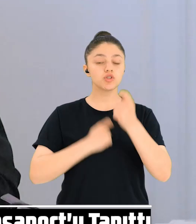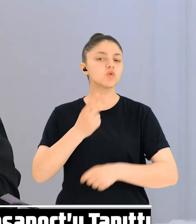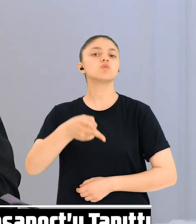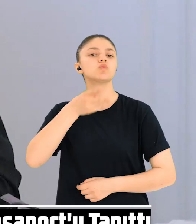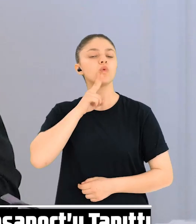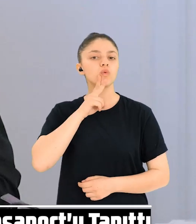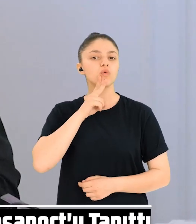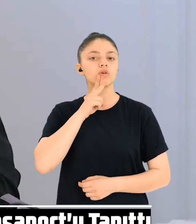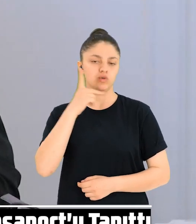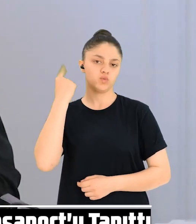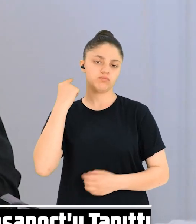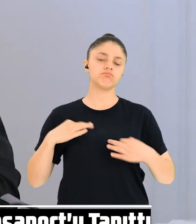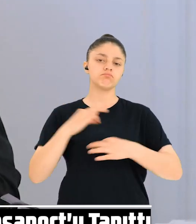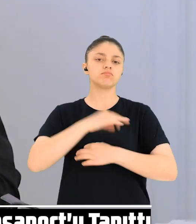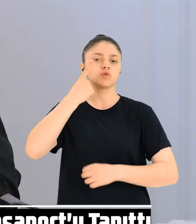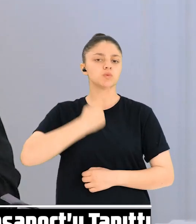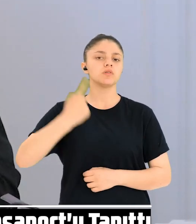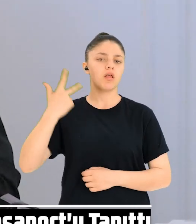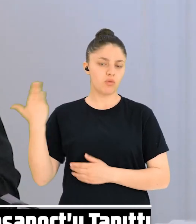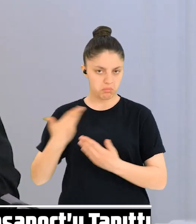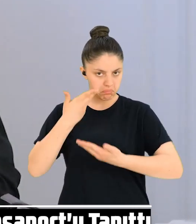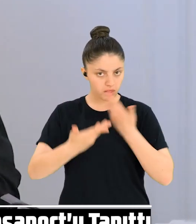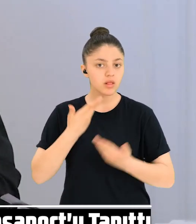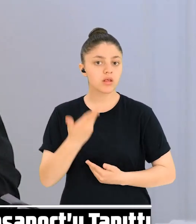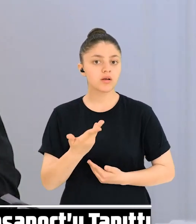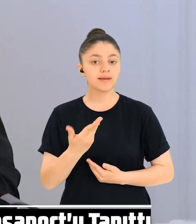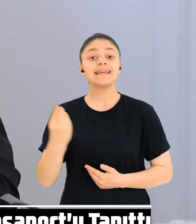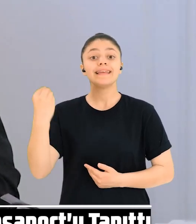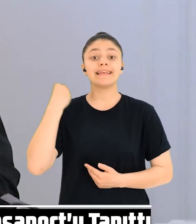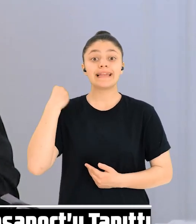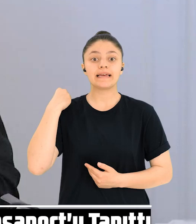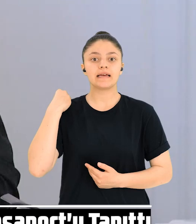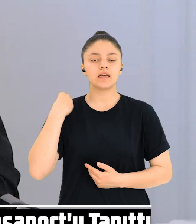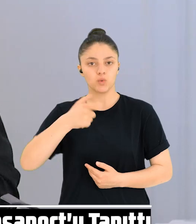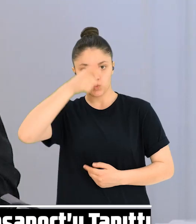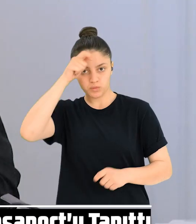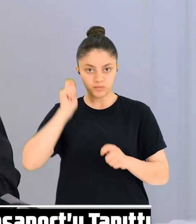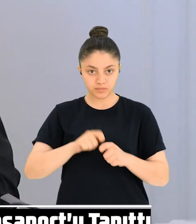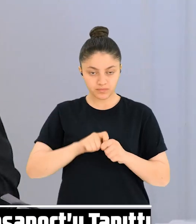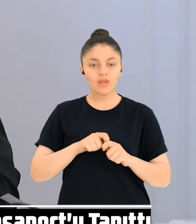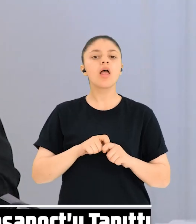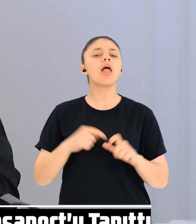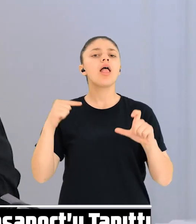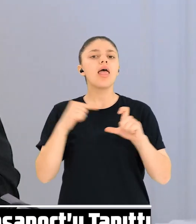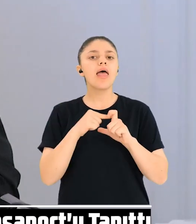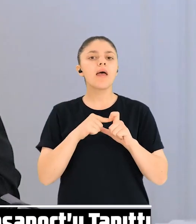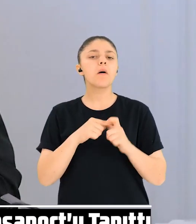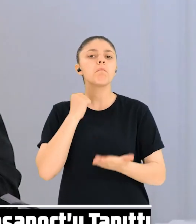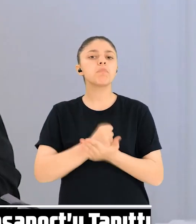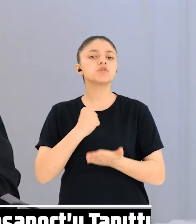sonucunda dün Sayın Cumhurbaşkanımız da ifade etti. Yeni yerli e-pasaport tasarım